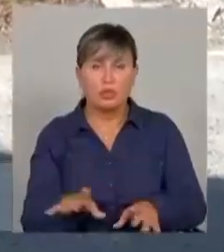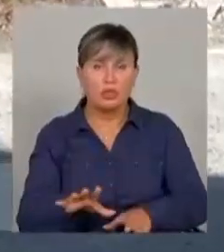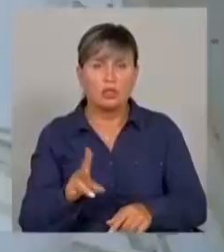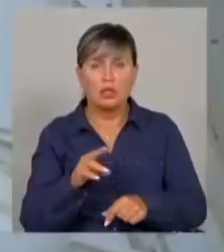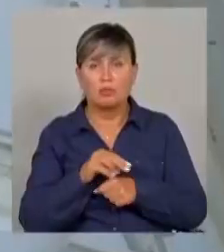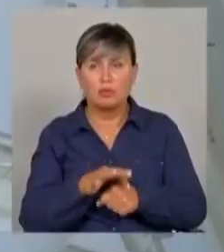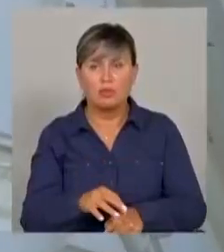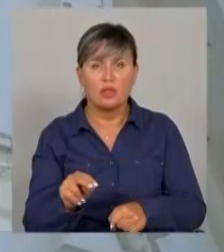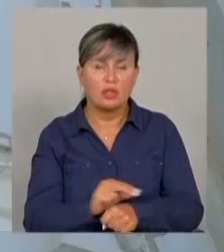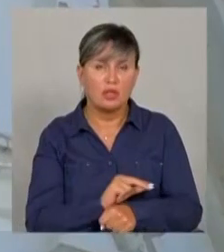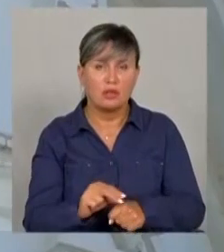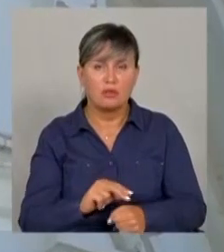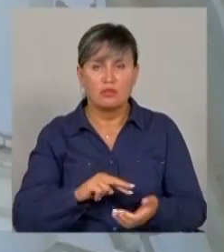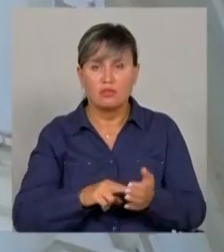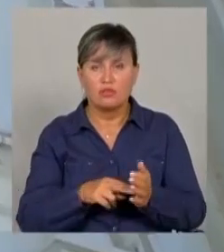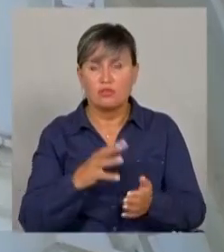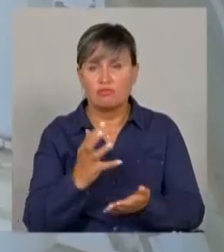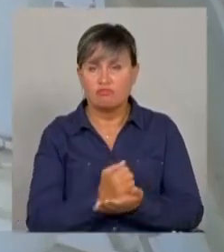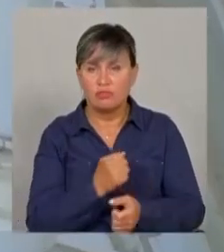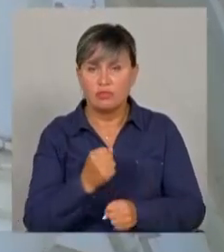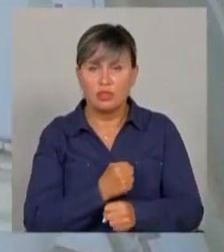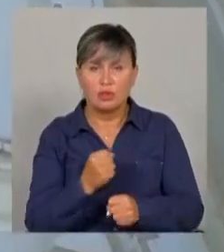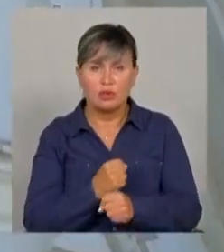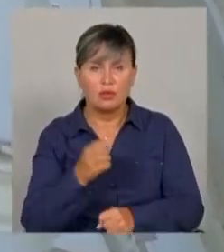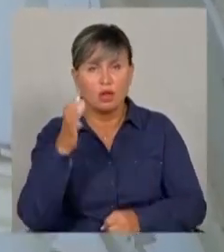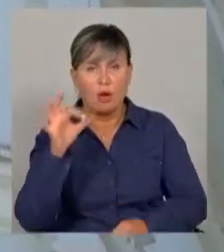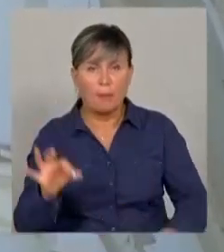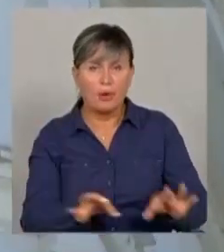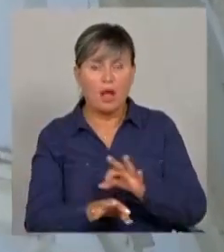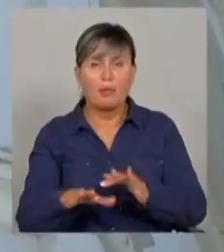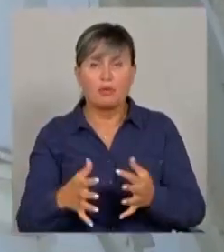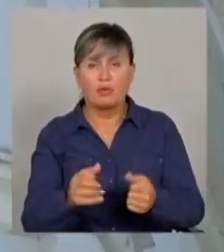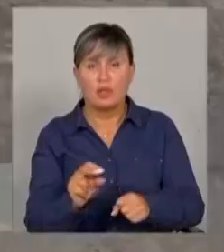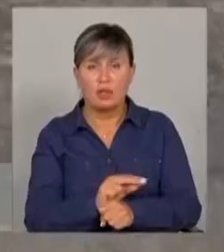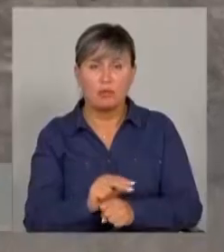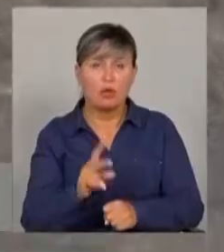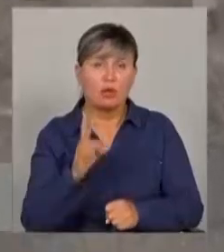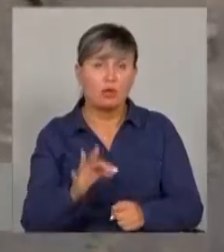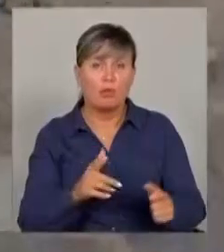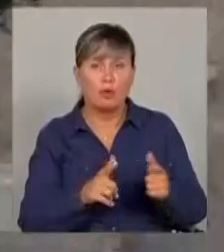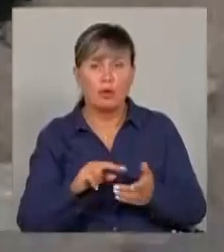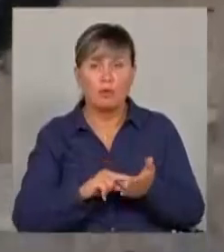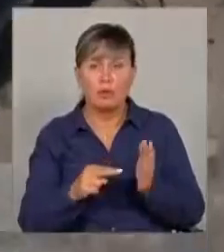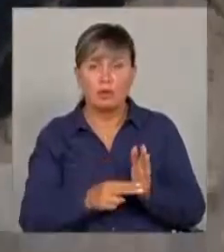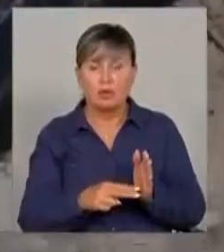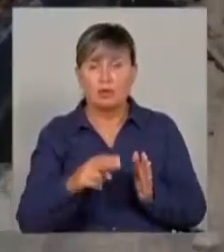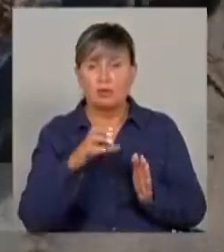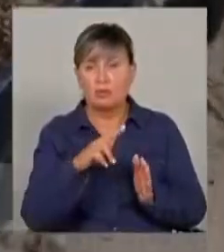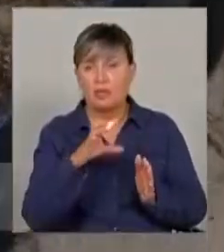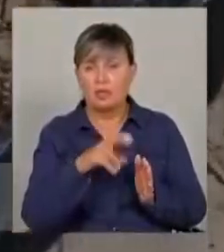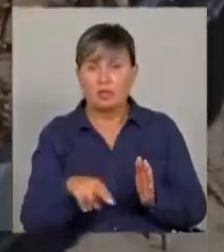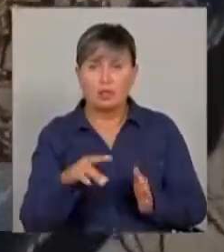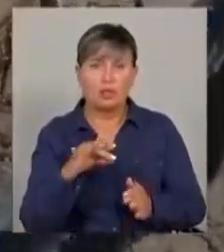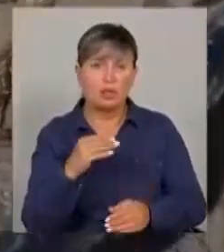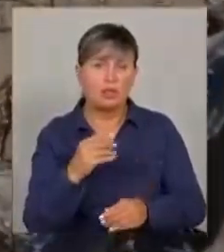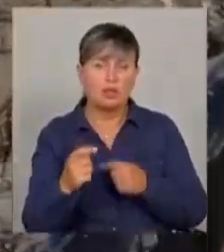капремонта власти должны были разработать научный проект и только потом браться за дело. Но в итоге подготовили проектно-сметную документацию и